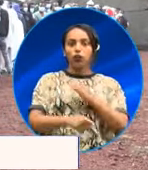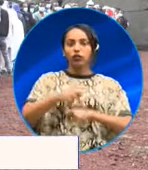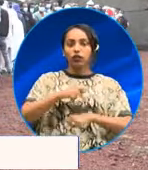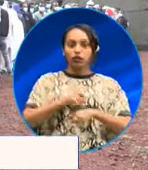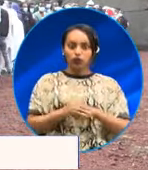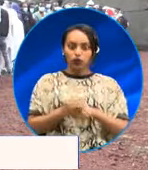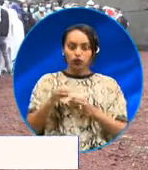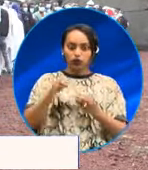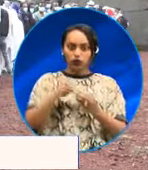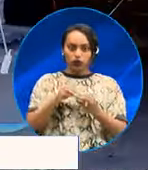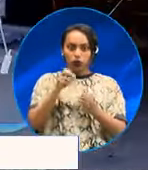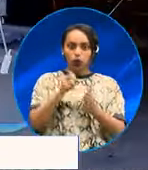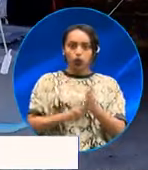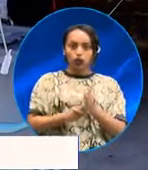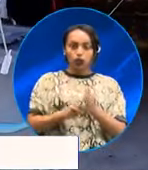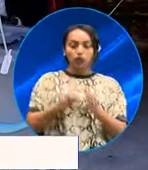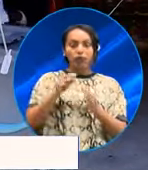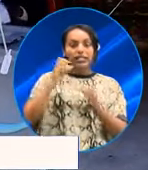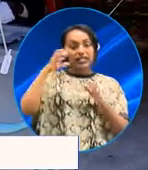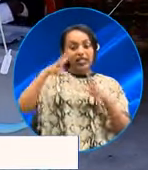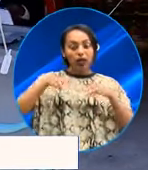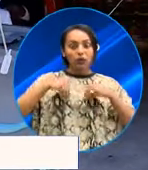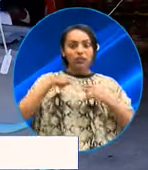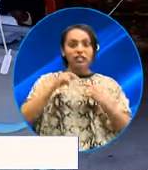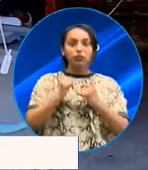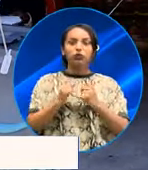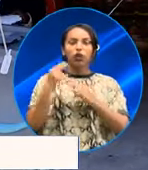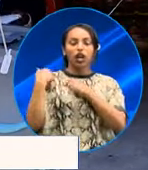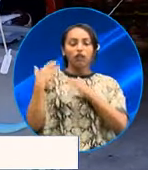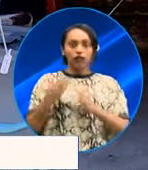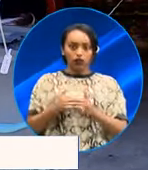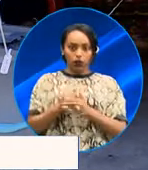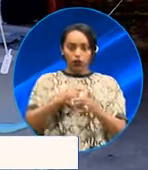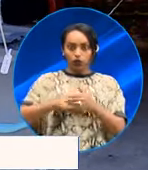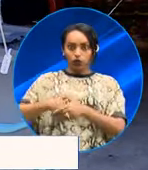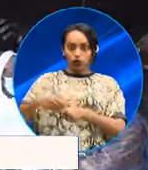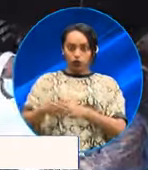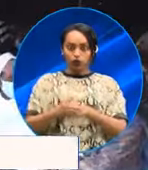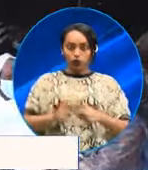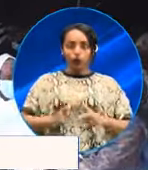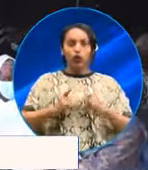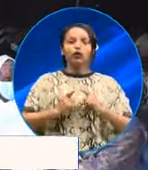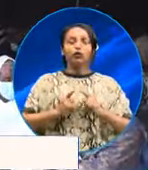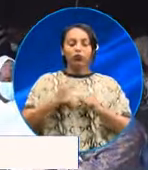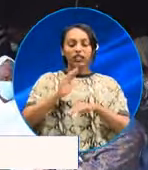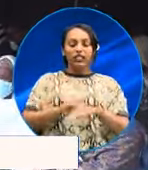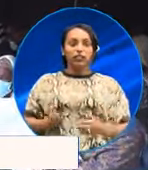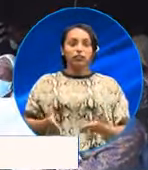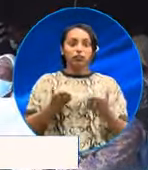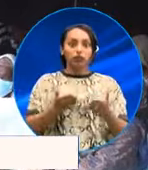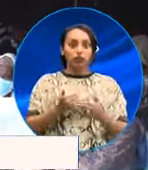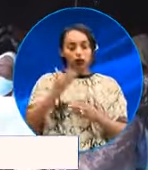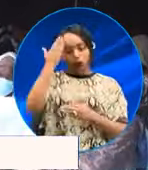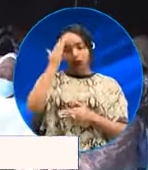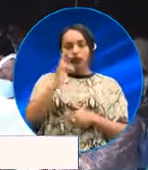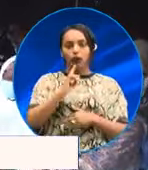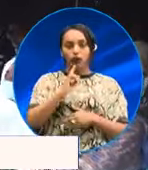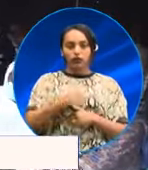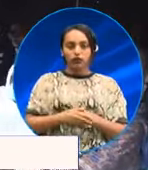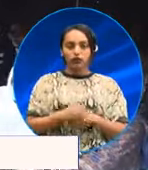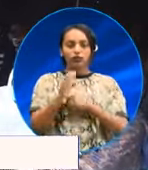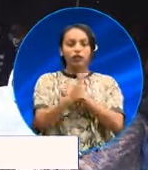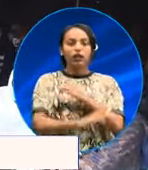የፖለቲካ ፓርቲዎችም ጭምር ውጤቱን በጸጋ በመቀበል እስከ መጨረሻው ኃላፊነታቸውን እንዲወጡ ነዋሪዎቹ ጥሪ ማቅረባቸው የሚታወስ